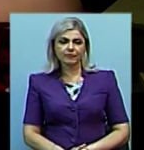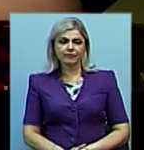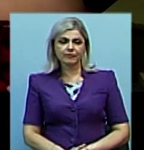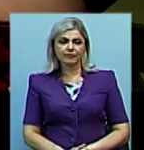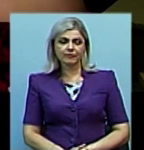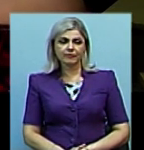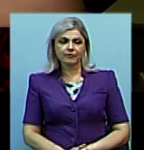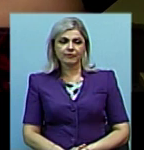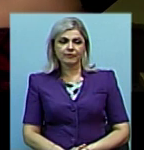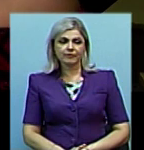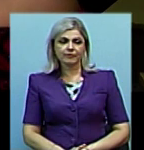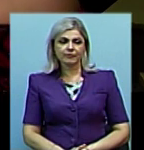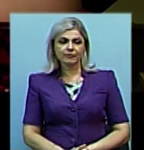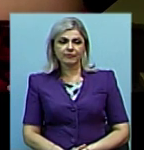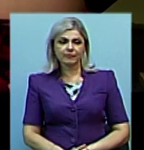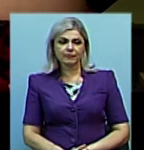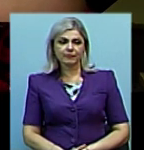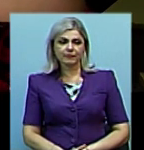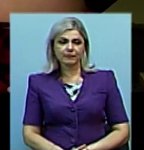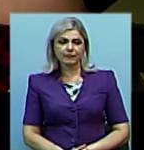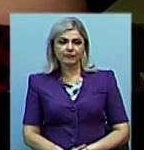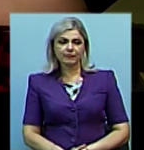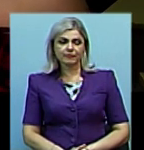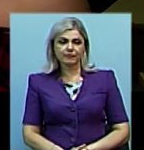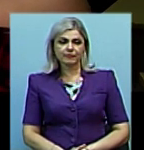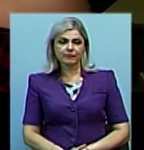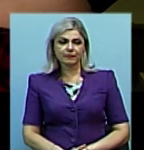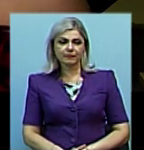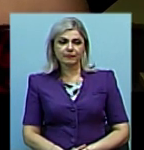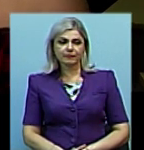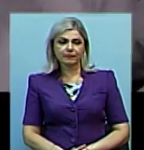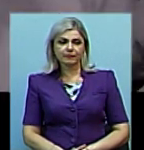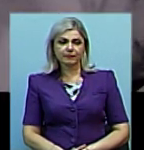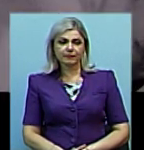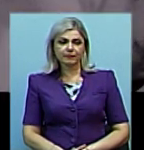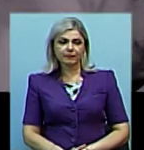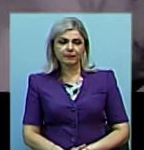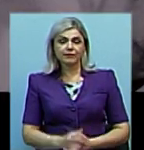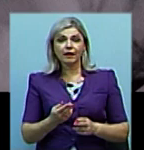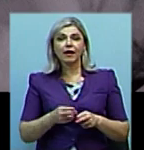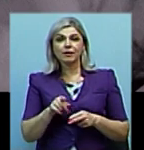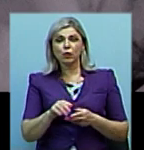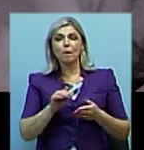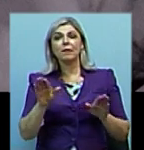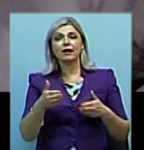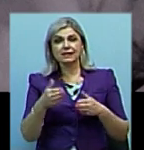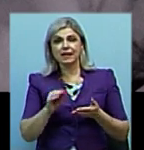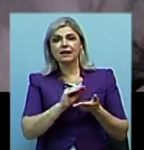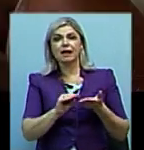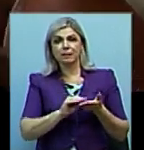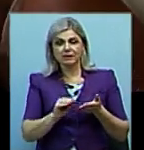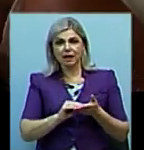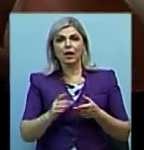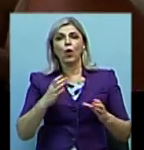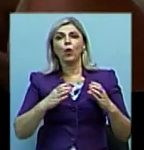добре там є, де нас нема, стань для батька нормальним сином. Цю пісню Кузьми «Сам собі країна»